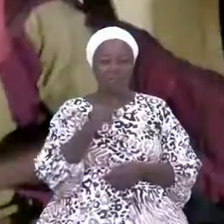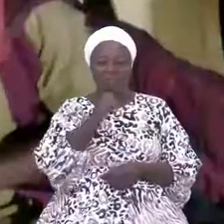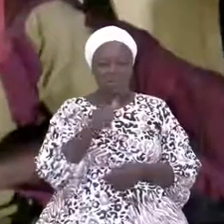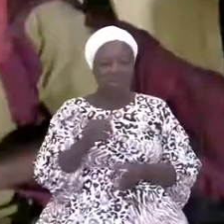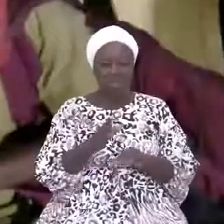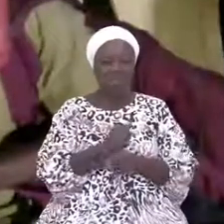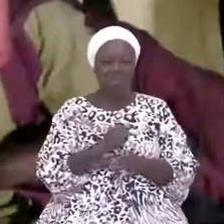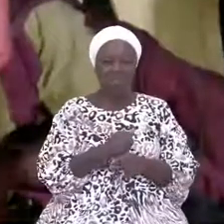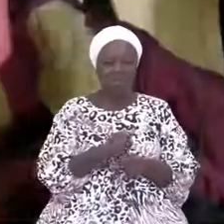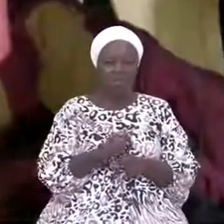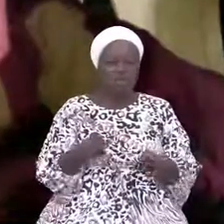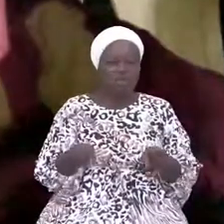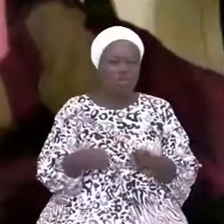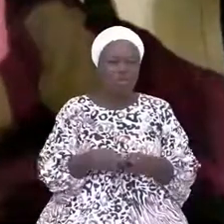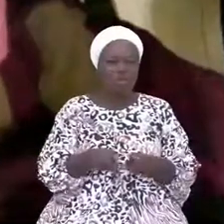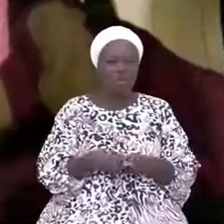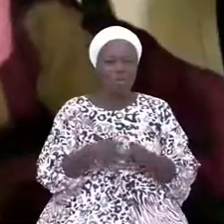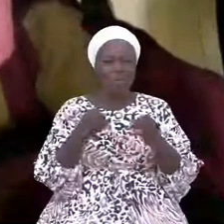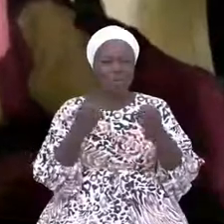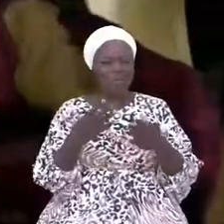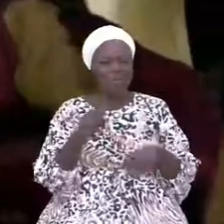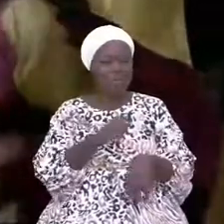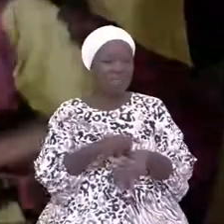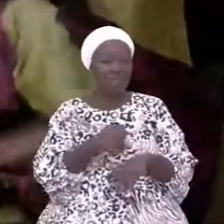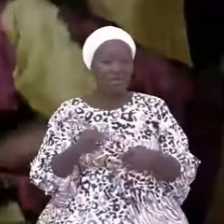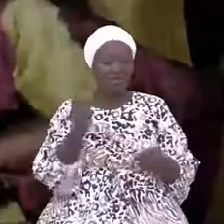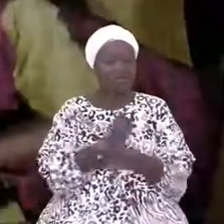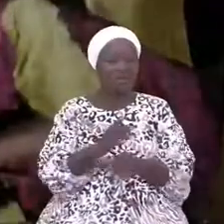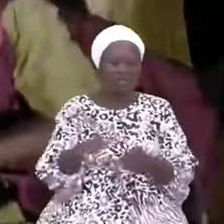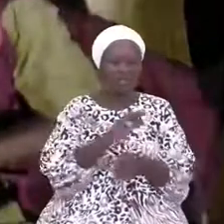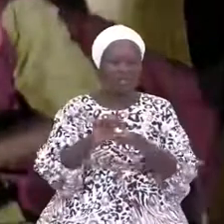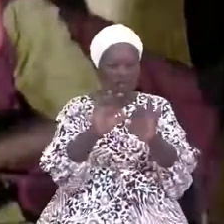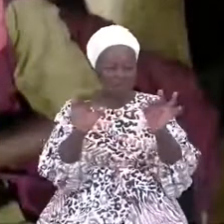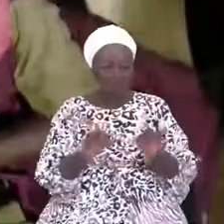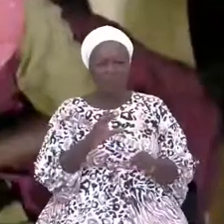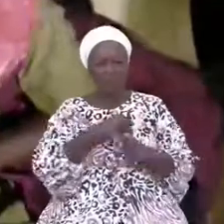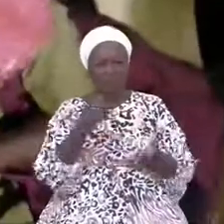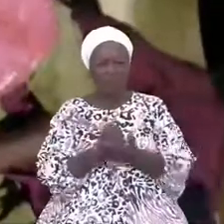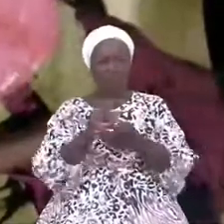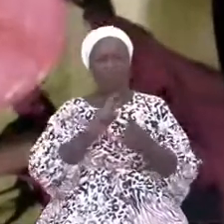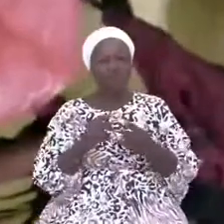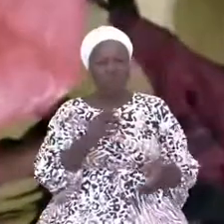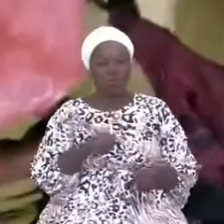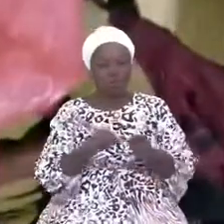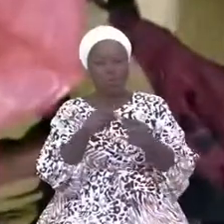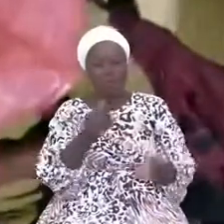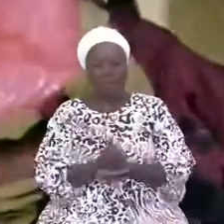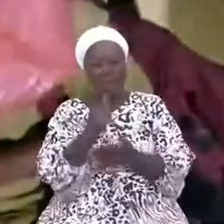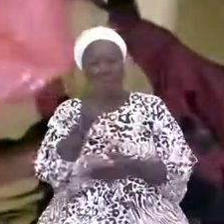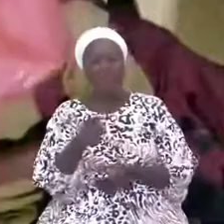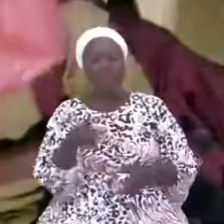là-bas. Et ils ne vont pas prendre assez de temps. Ils vont remplir ces formulaires. Et ça nous